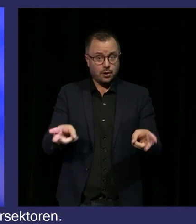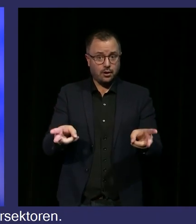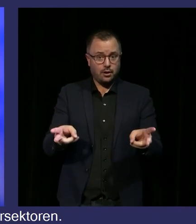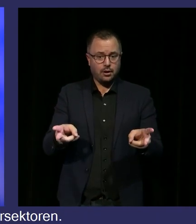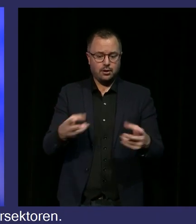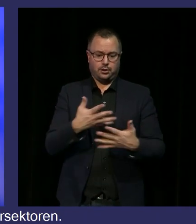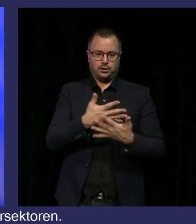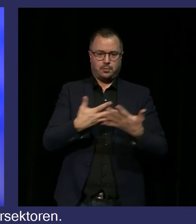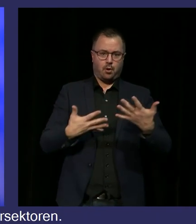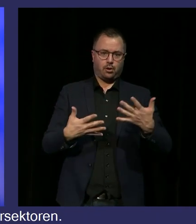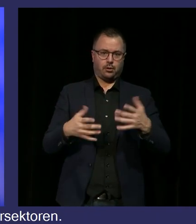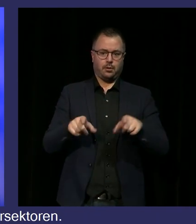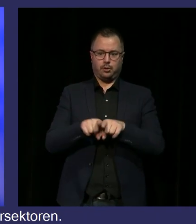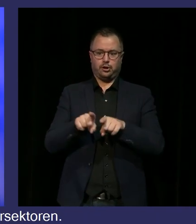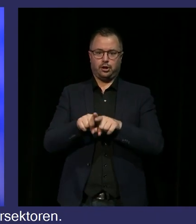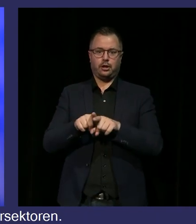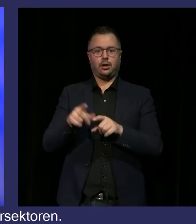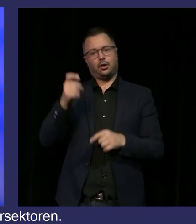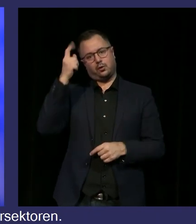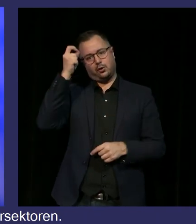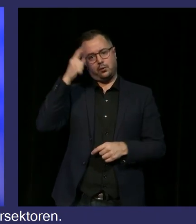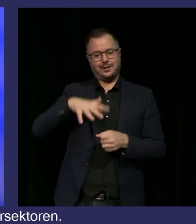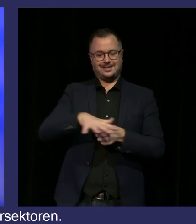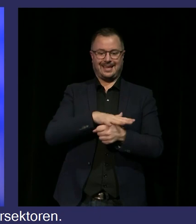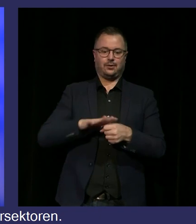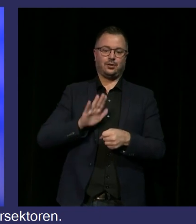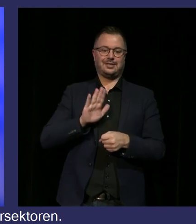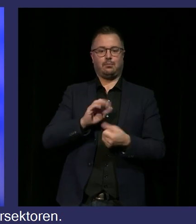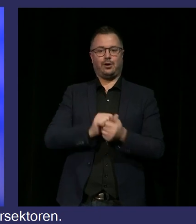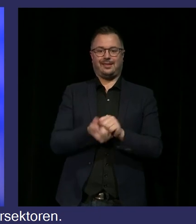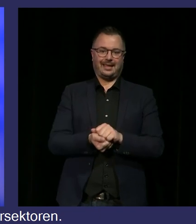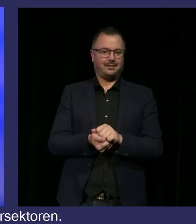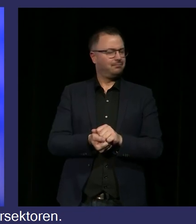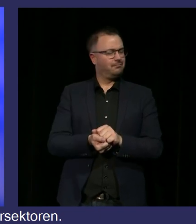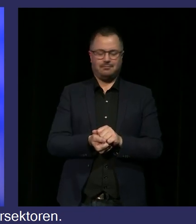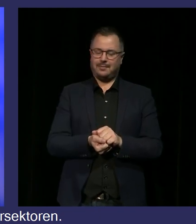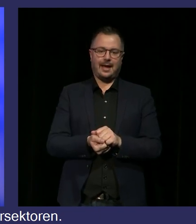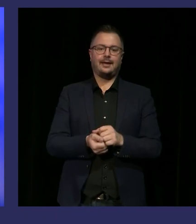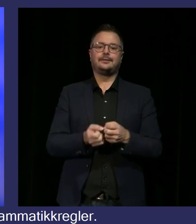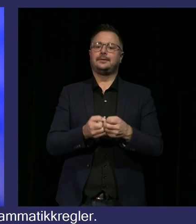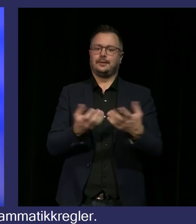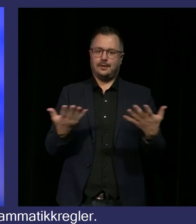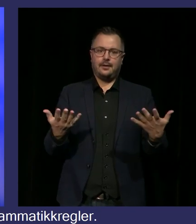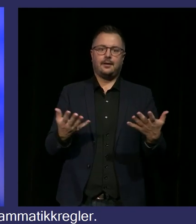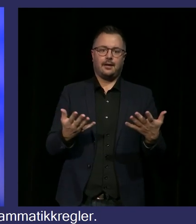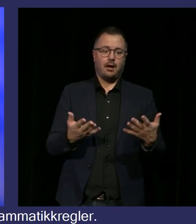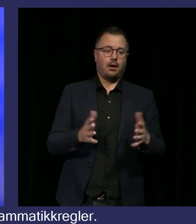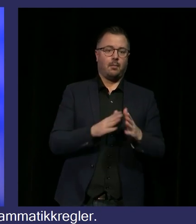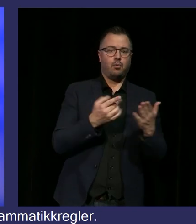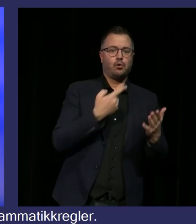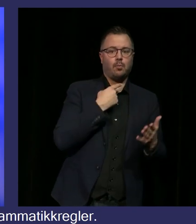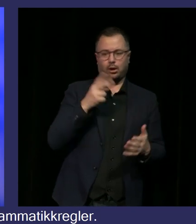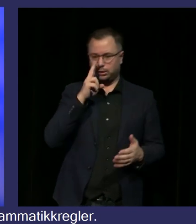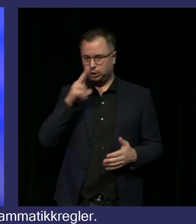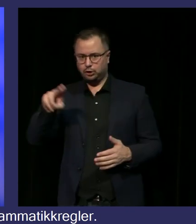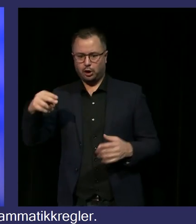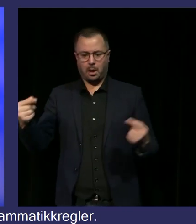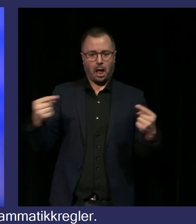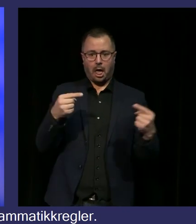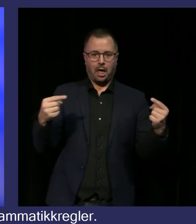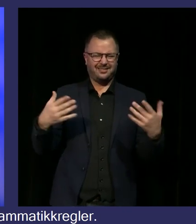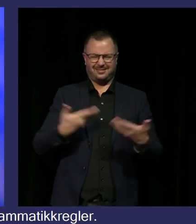Språk ikke kun politikk for kultursektoren. Det ikke først og fremst kamp mellom bokmål og nynorsk. Det ikke